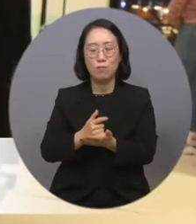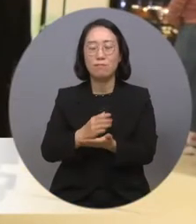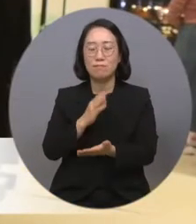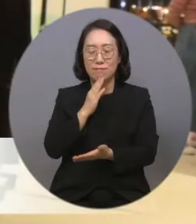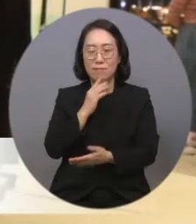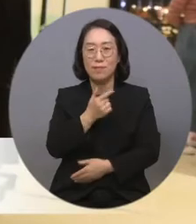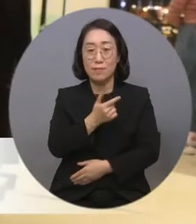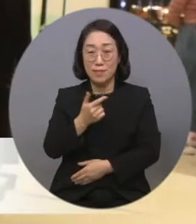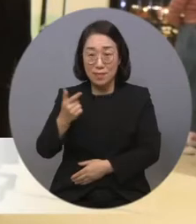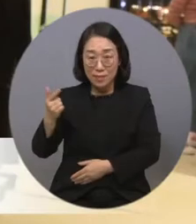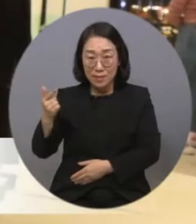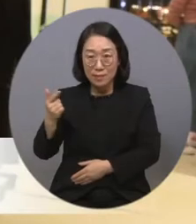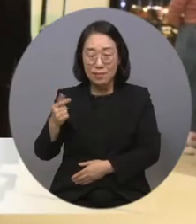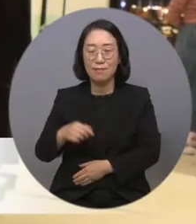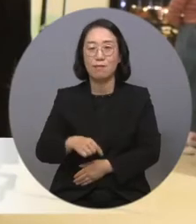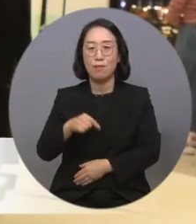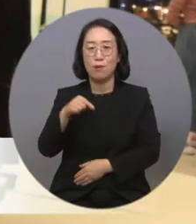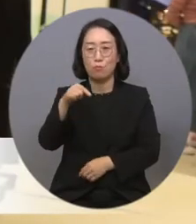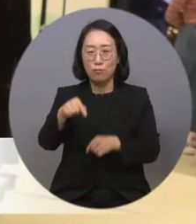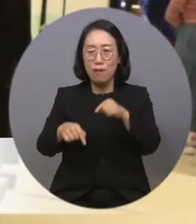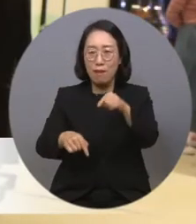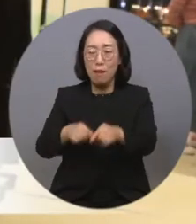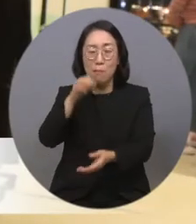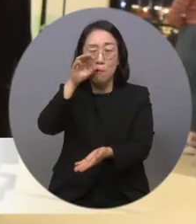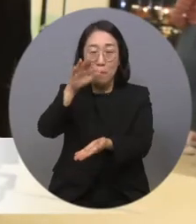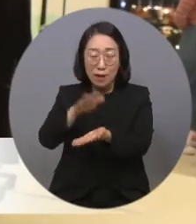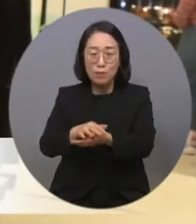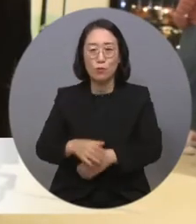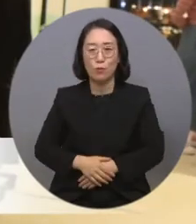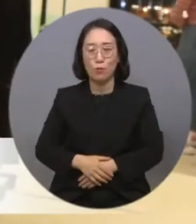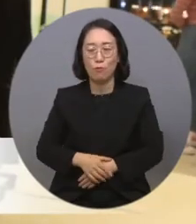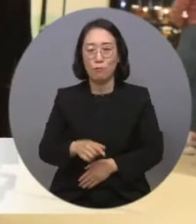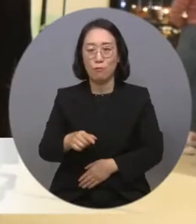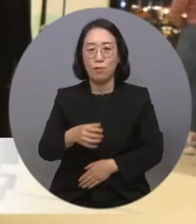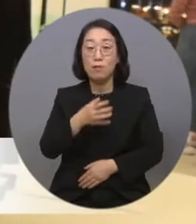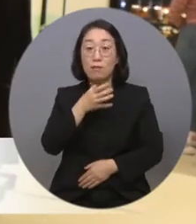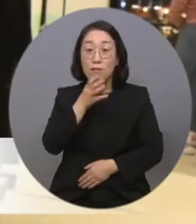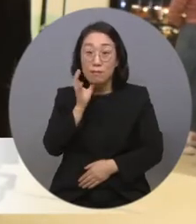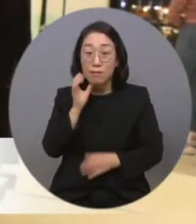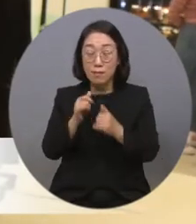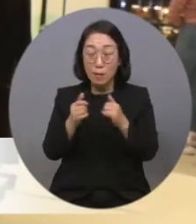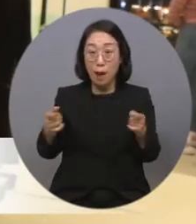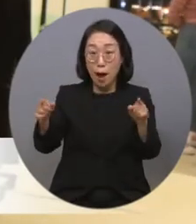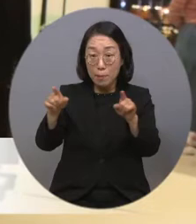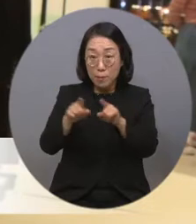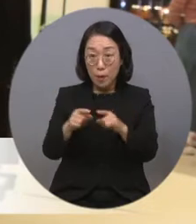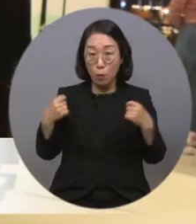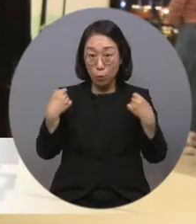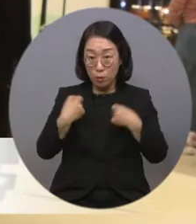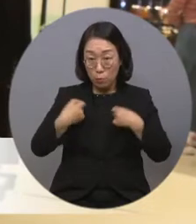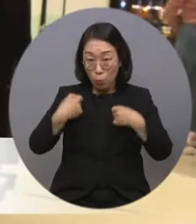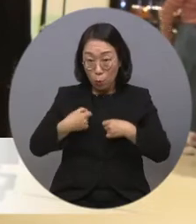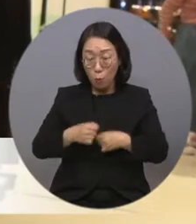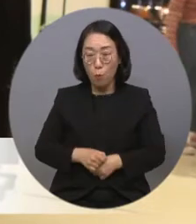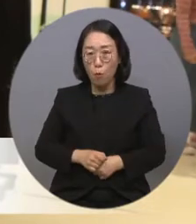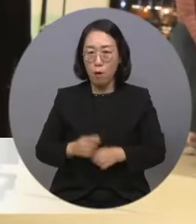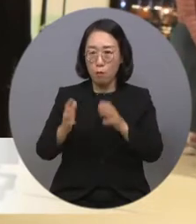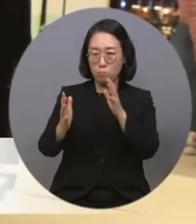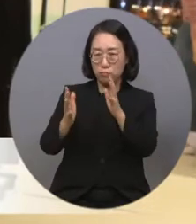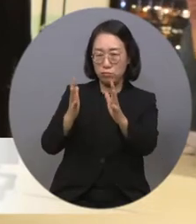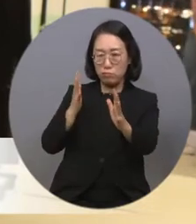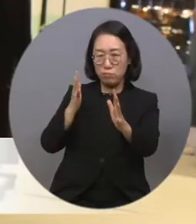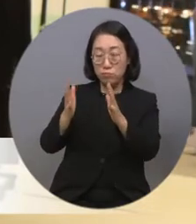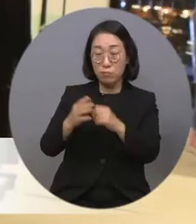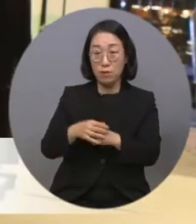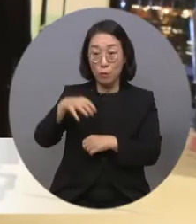연결되는 그런 무대를 저는 엿봤기 때문에 매 순간 시녀들하고 작업하는 이 무대는 저한테도